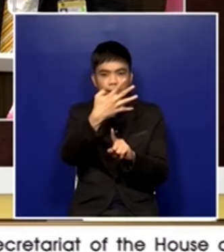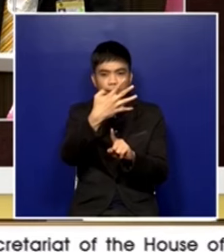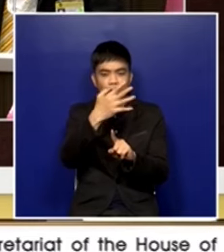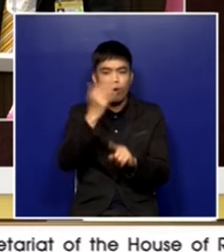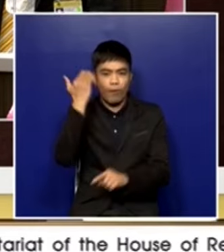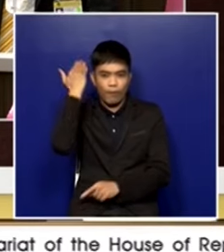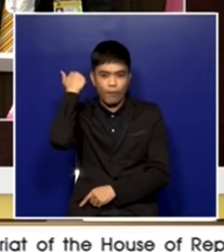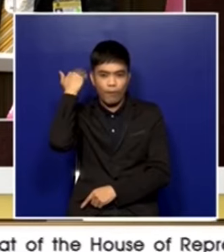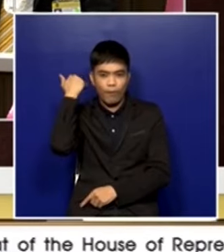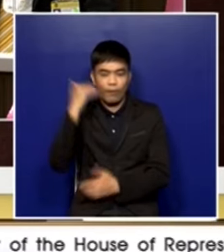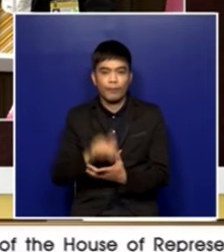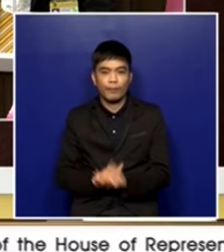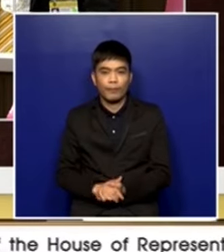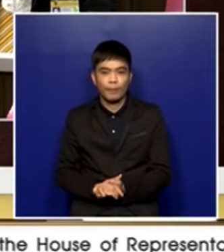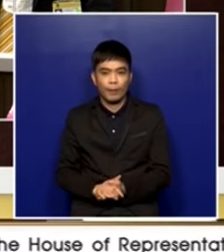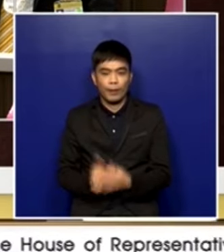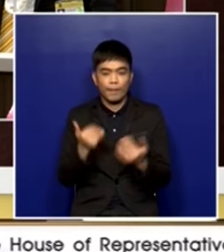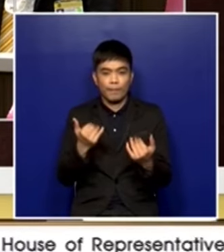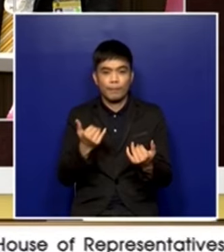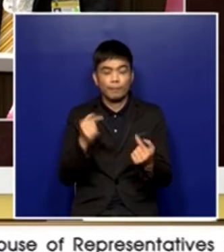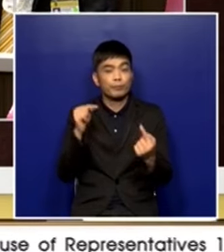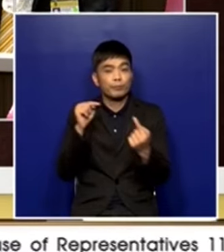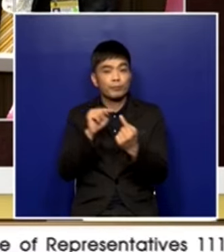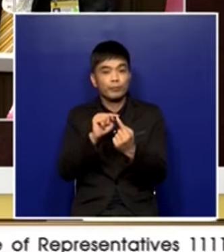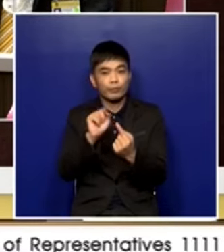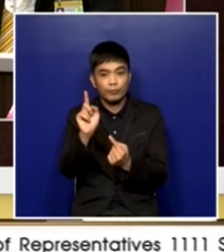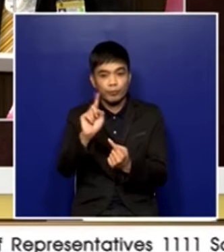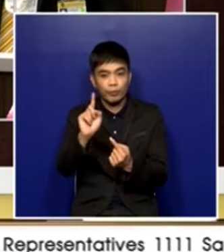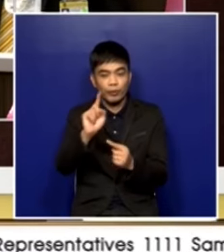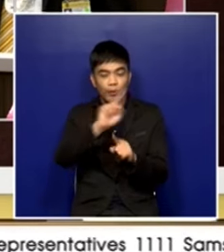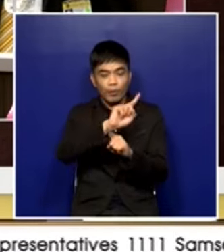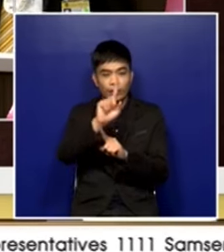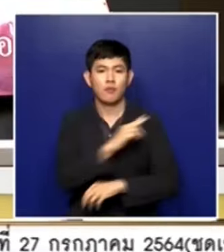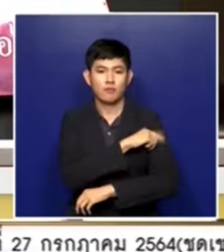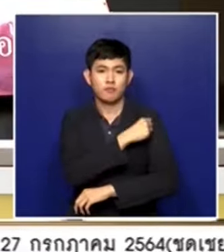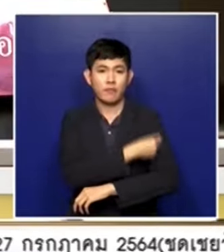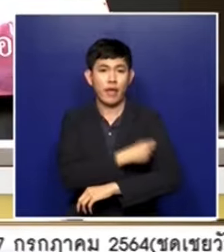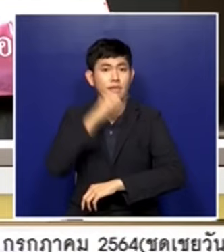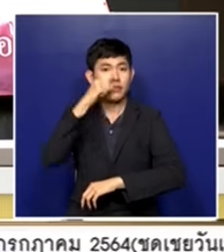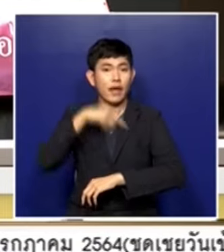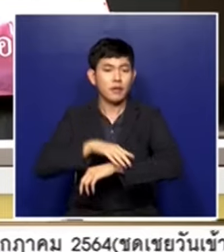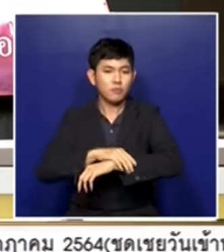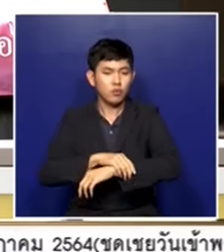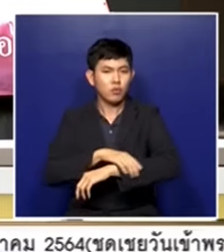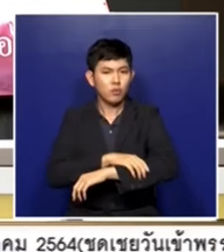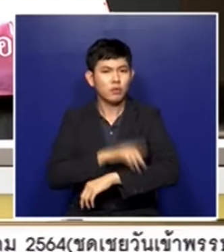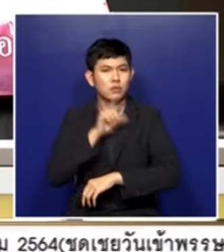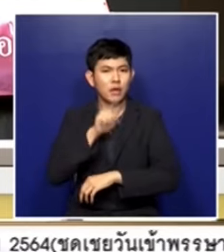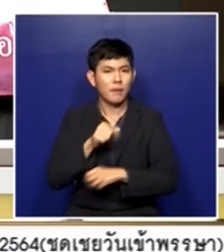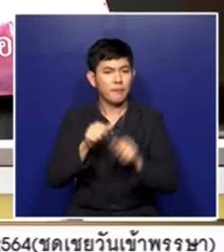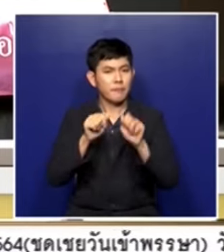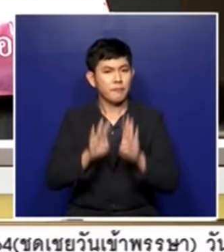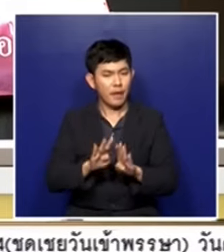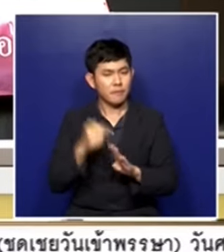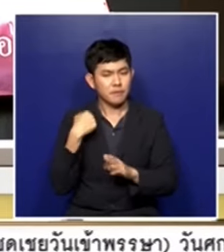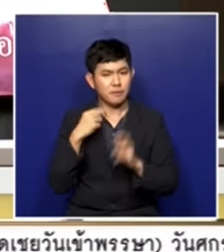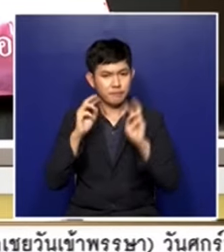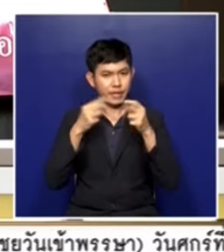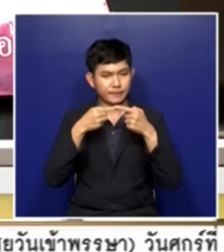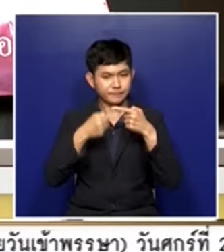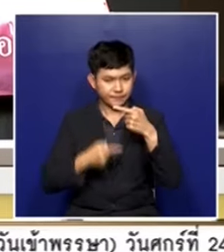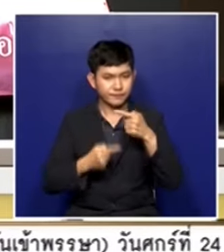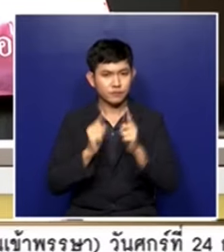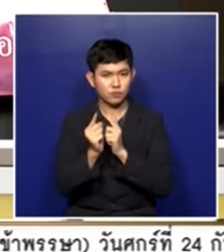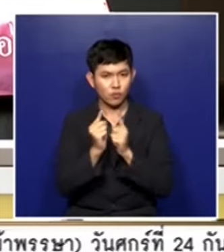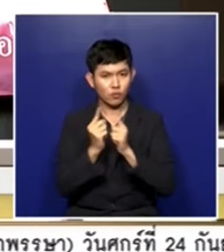นี้อีกทีนะคะจะมี 3ฝ่ายมาหารือกันทั้งครมรีบรัฐบาลแล้วก็วิปฝ่ายค้านส่วนคำถามว่า